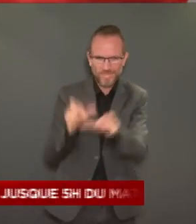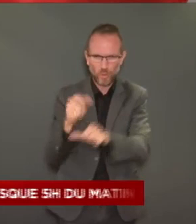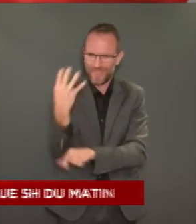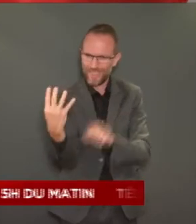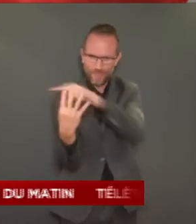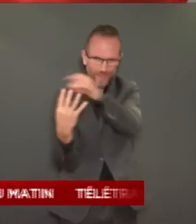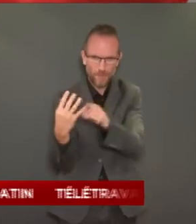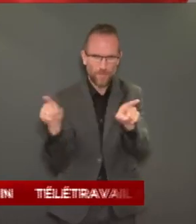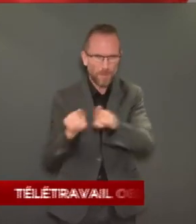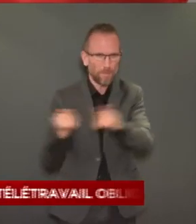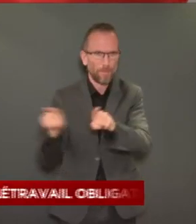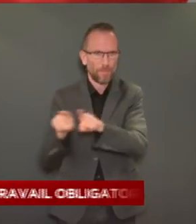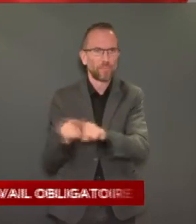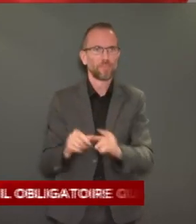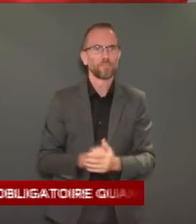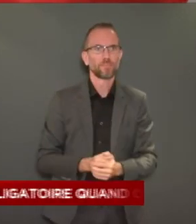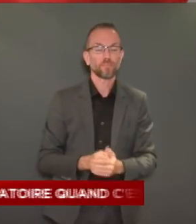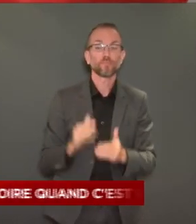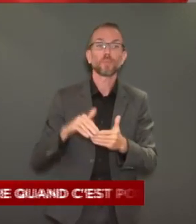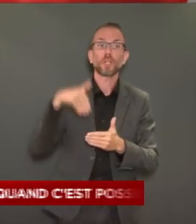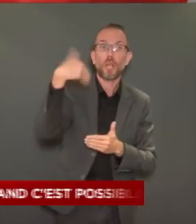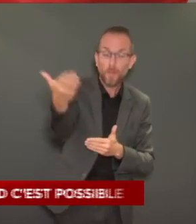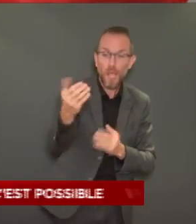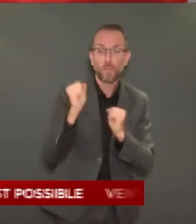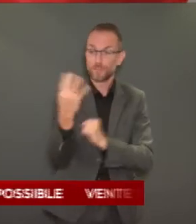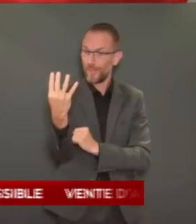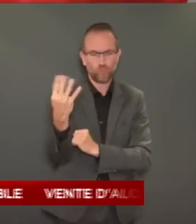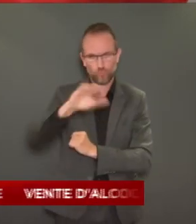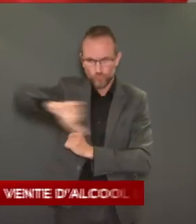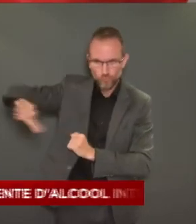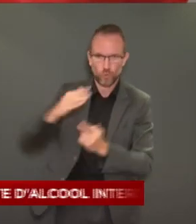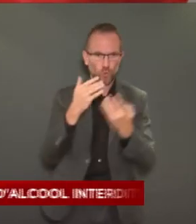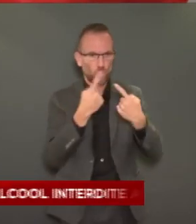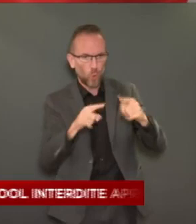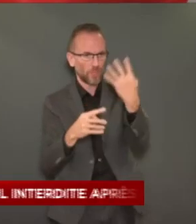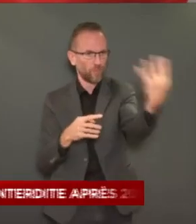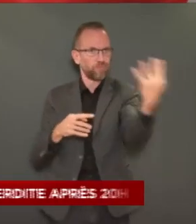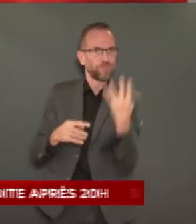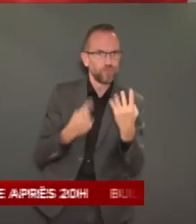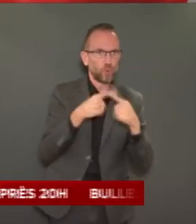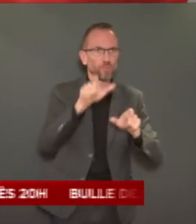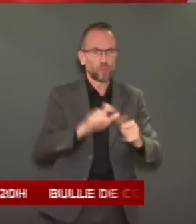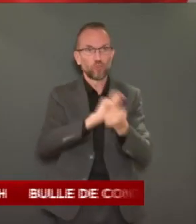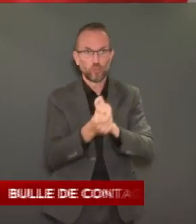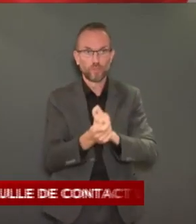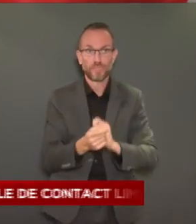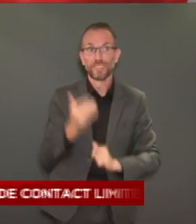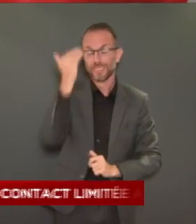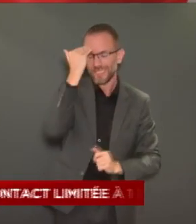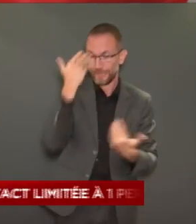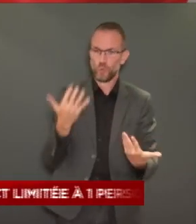quinzaine, vous pouvez choisir d'autres personnes. Et je sais que c'est difficile. Mais donc, vous pouvez inviter 4